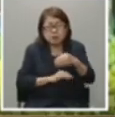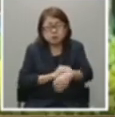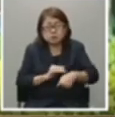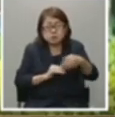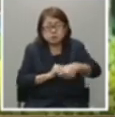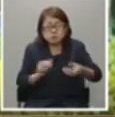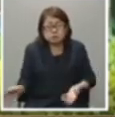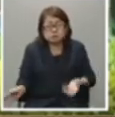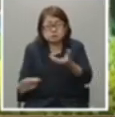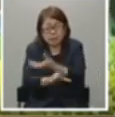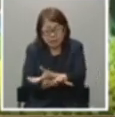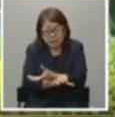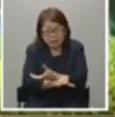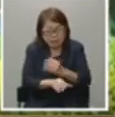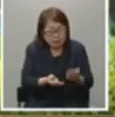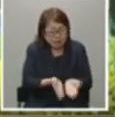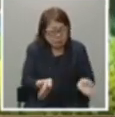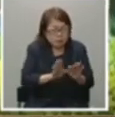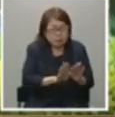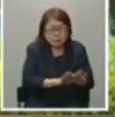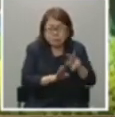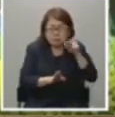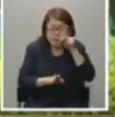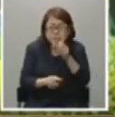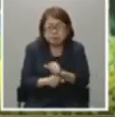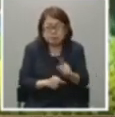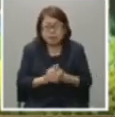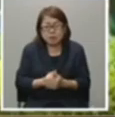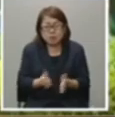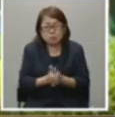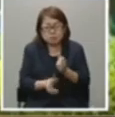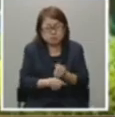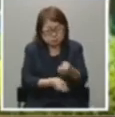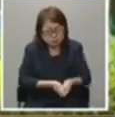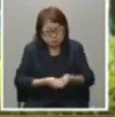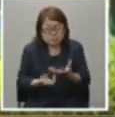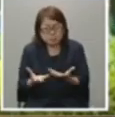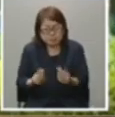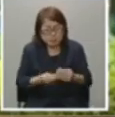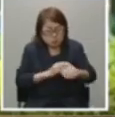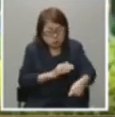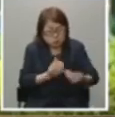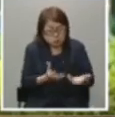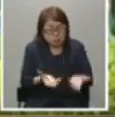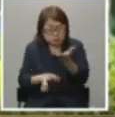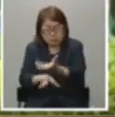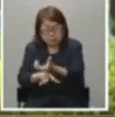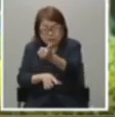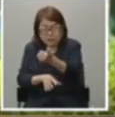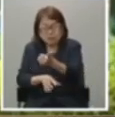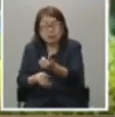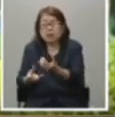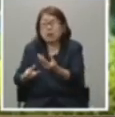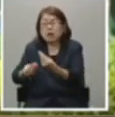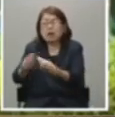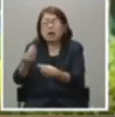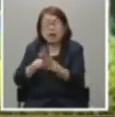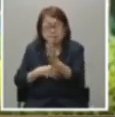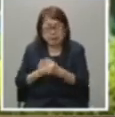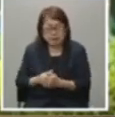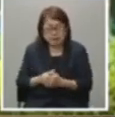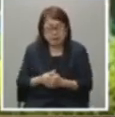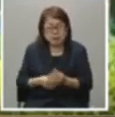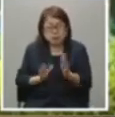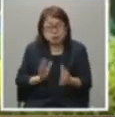ดดินแลกหมอนะก็ไปทำกันเวลาทำกันไปด้วยนะก็จะเอาดินไปคือเจ้าของที่ก็ขายให้กับคนมาขุด